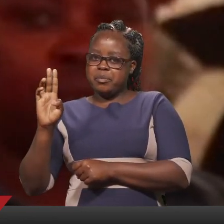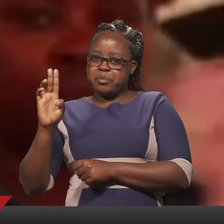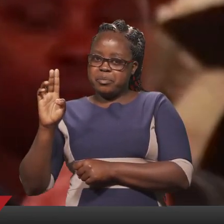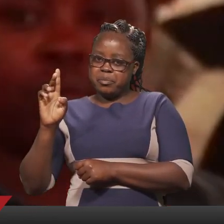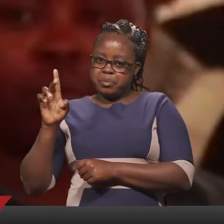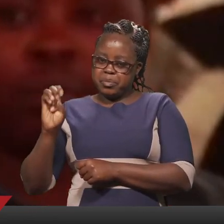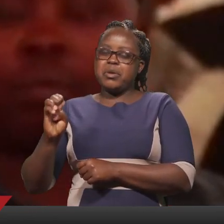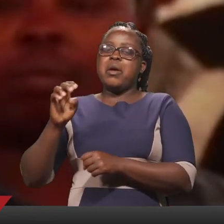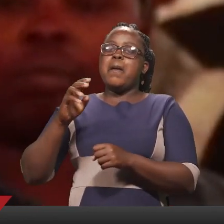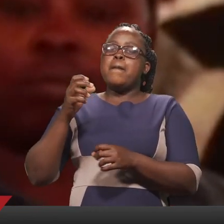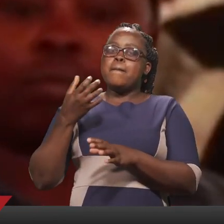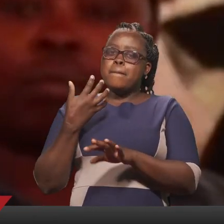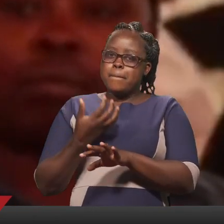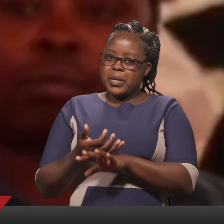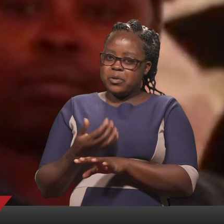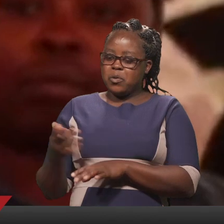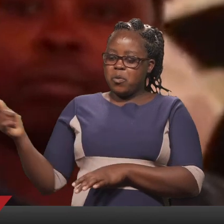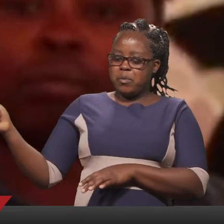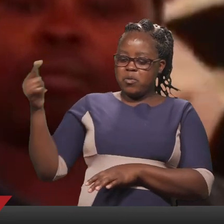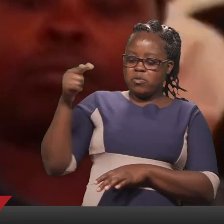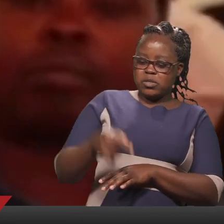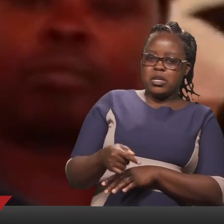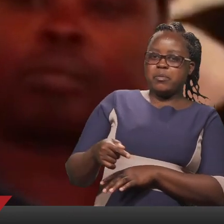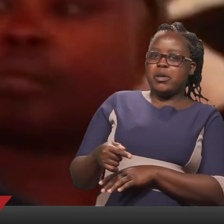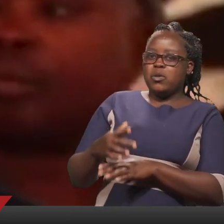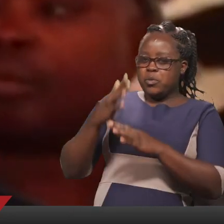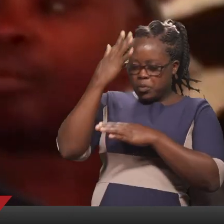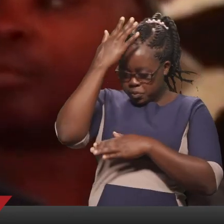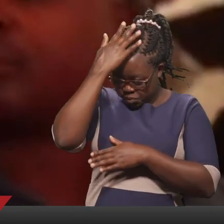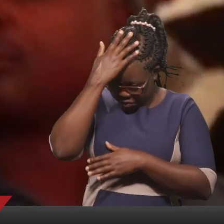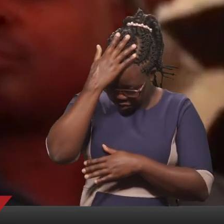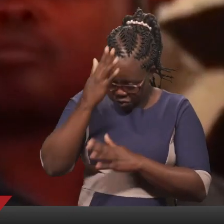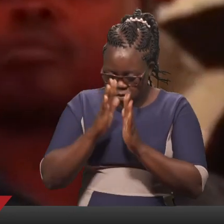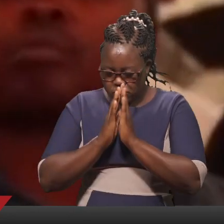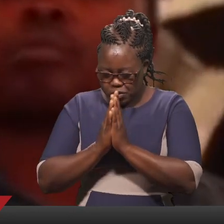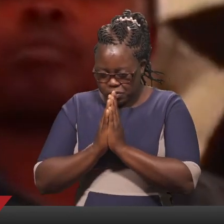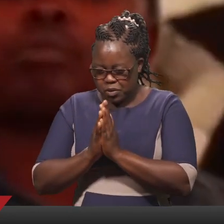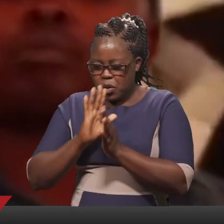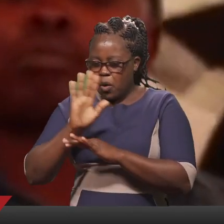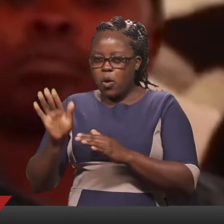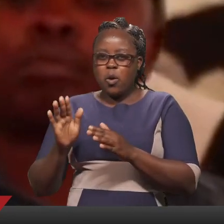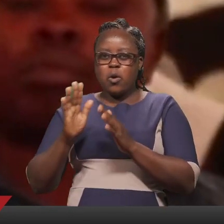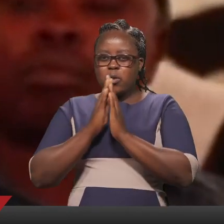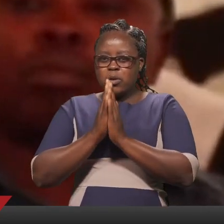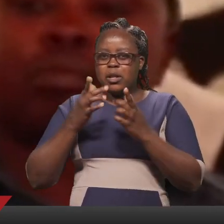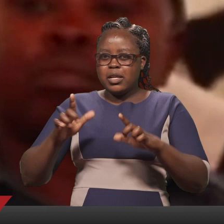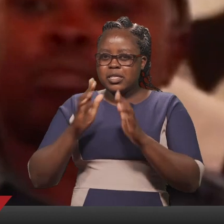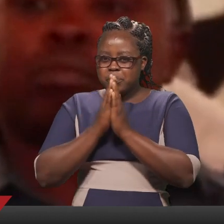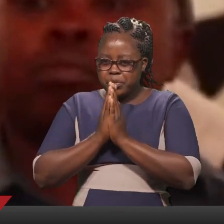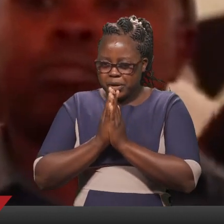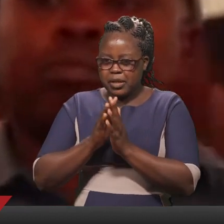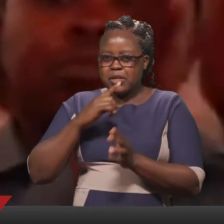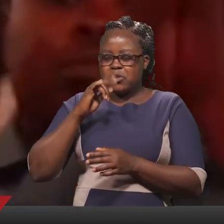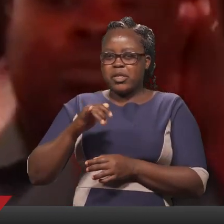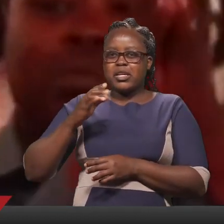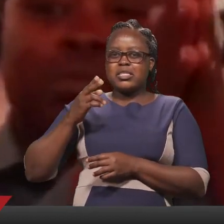Nyakuru, Nancy kutoka Eldoret, hao watu wote wamekuja hapo. Wamekuja kukunyenyekea rais. Tunafunga mkono hivyo. Kila mtu